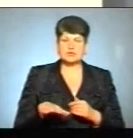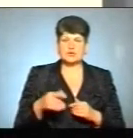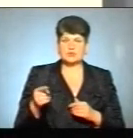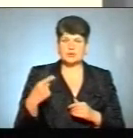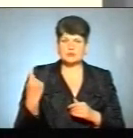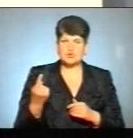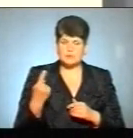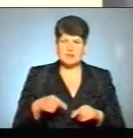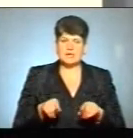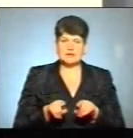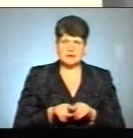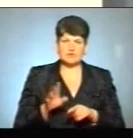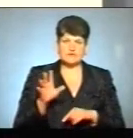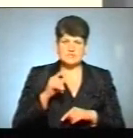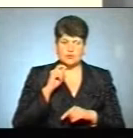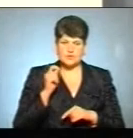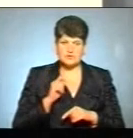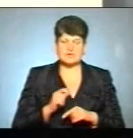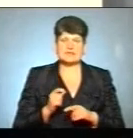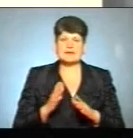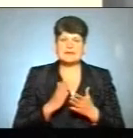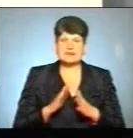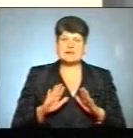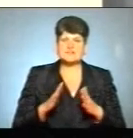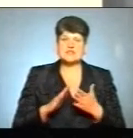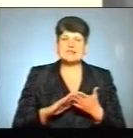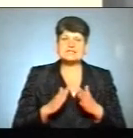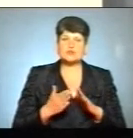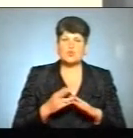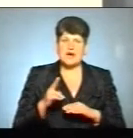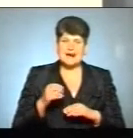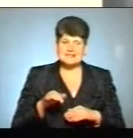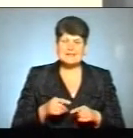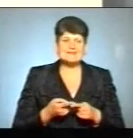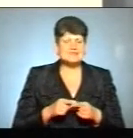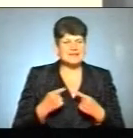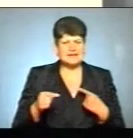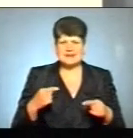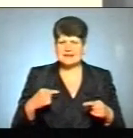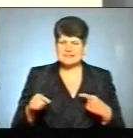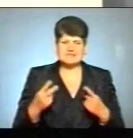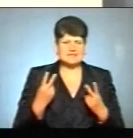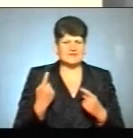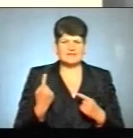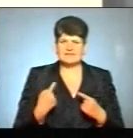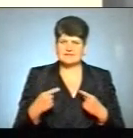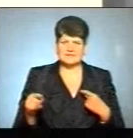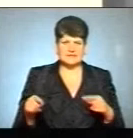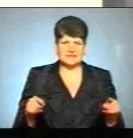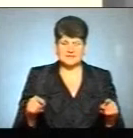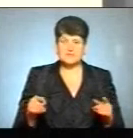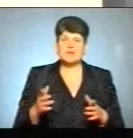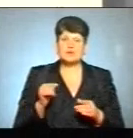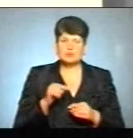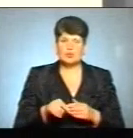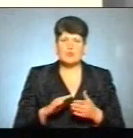Тернопільської області, а також всієї України, наведена звичайна ситуація. Це дві великих різниці. Тому мова